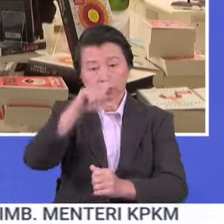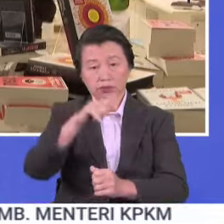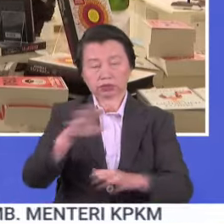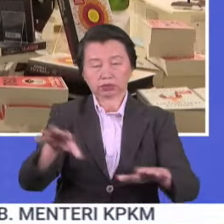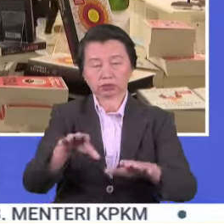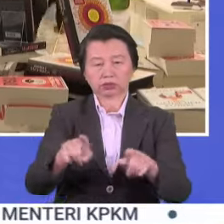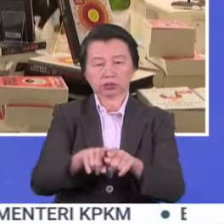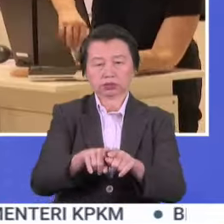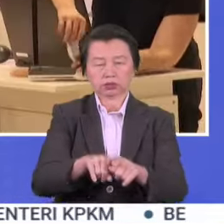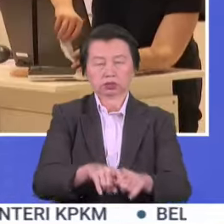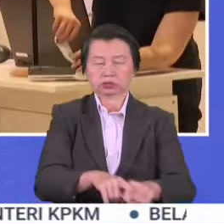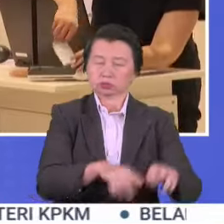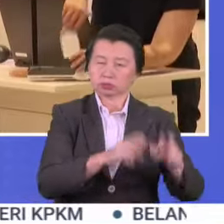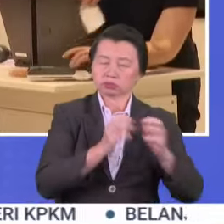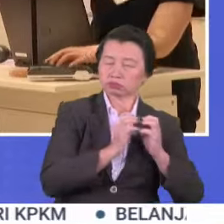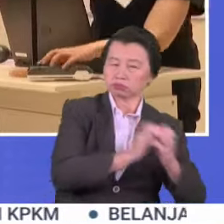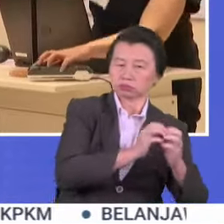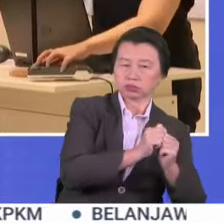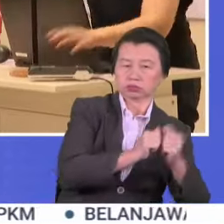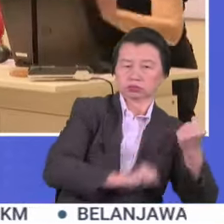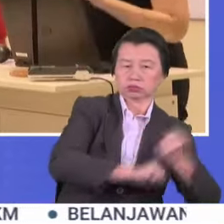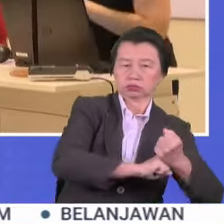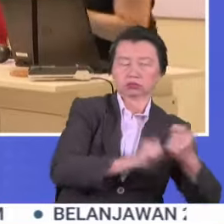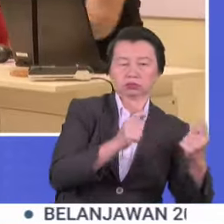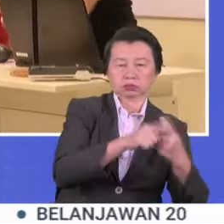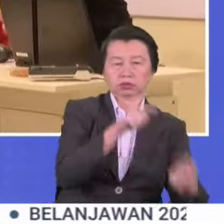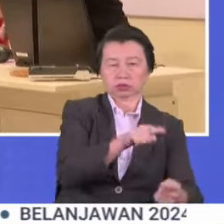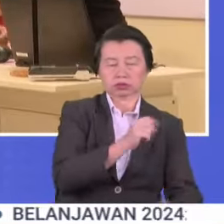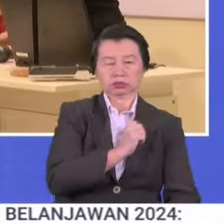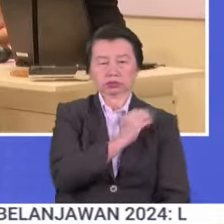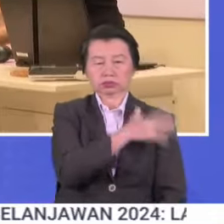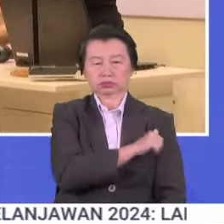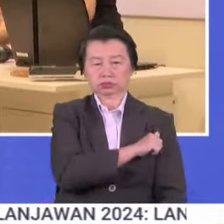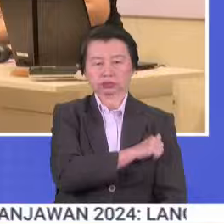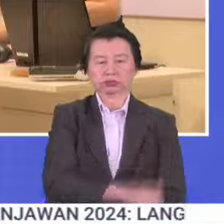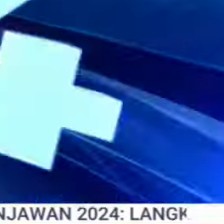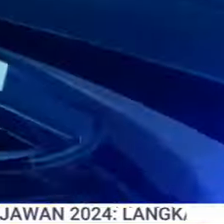sentiasa bersolidariti dan memberi sokongan penuh kepada Palestin.